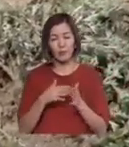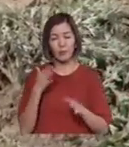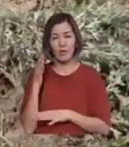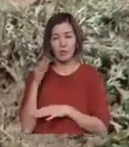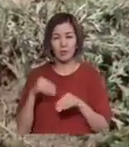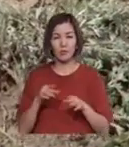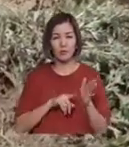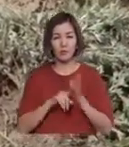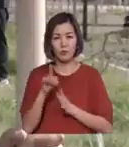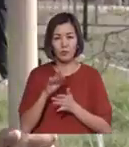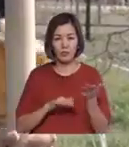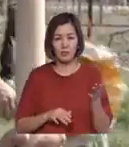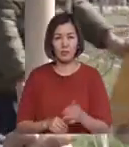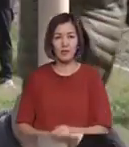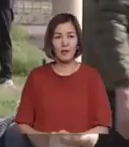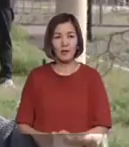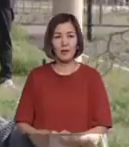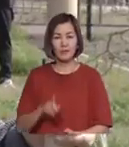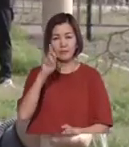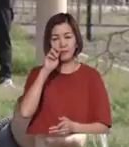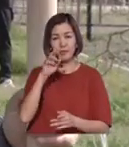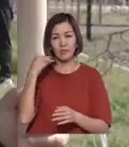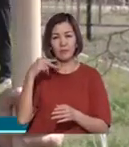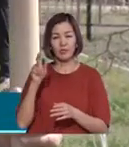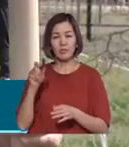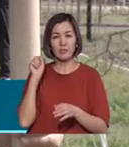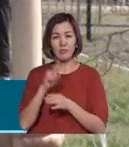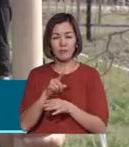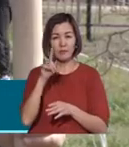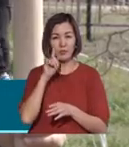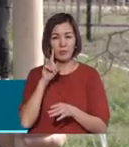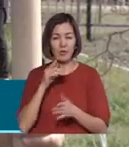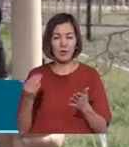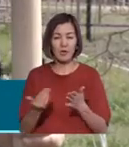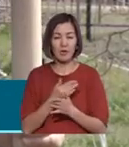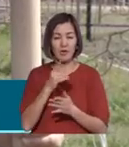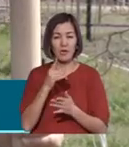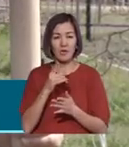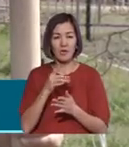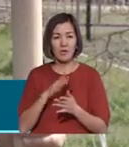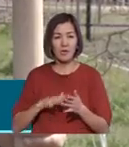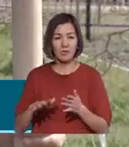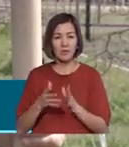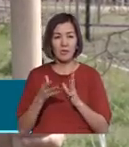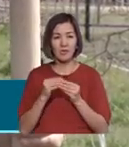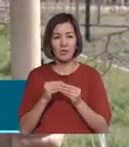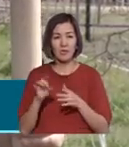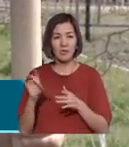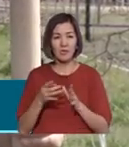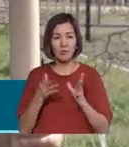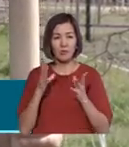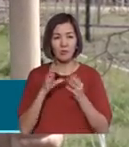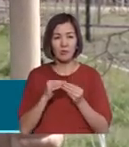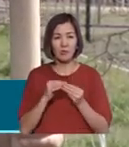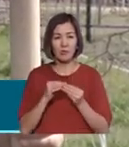жалғасты. Мемлекет басшысының тапсырмасымен жаңа Қазақстан жаңа өлке бойынша бүгін республика бойынша